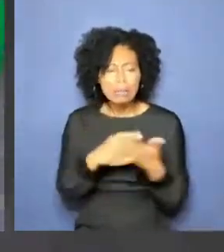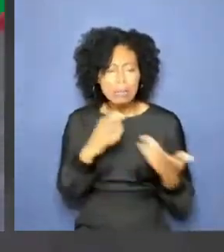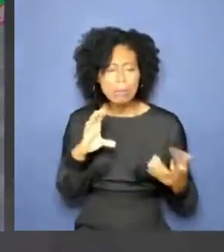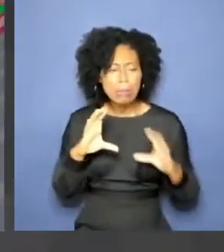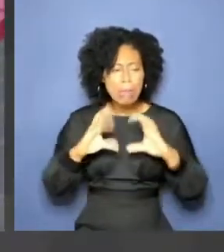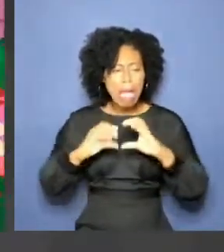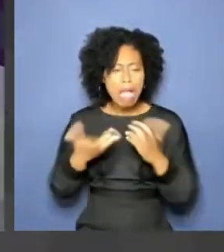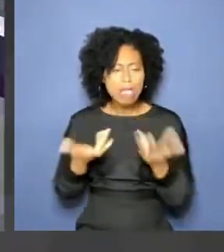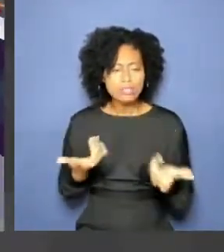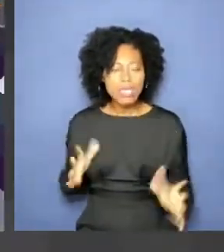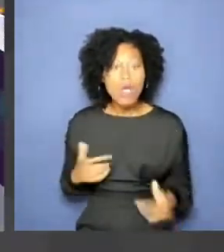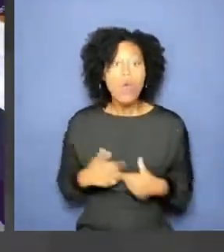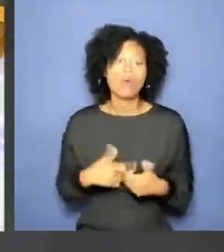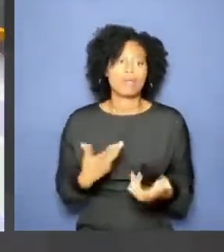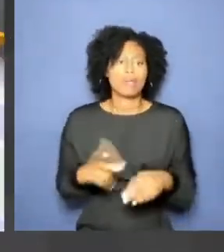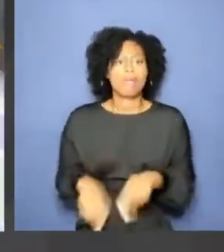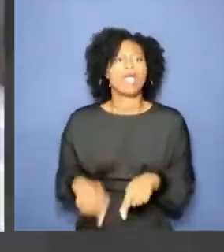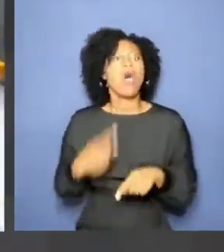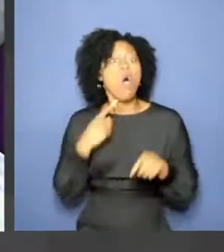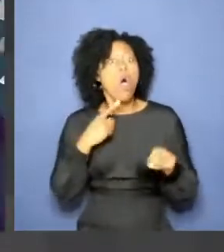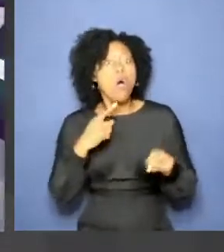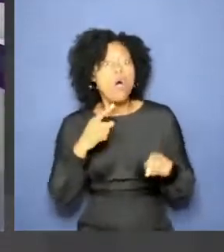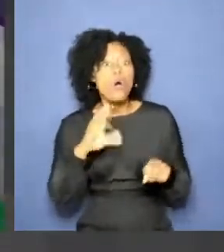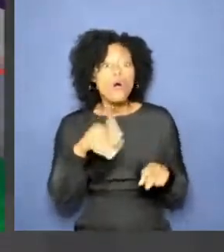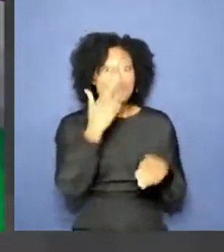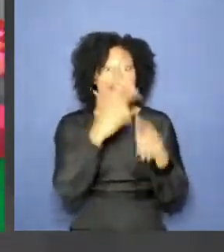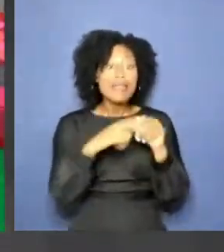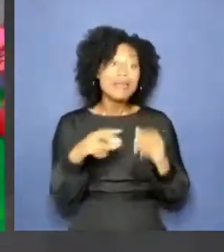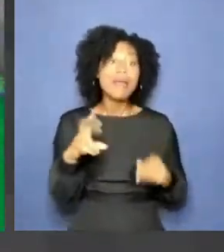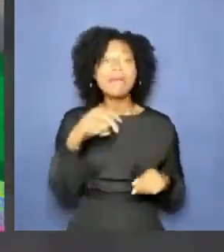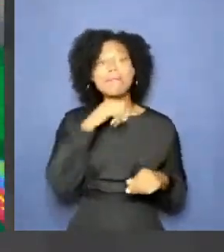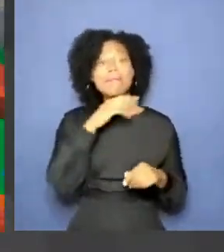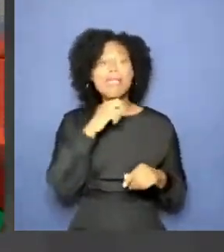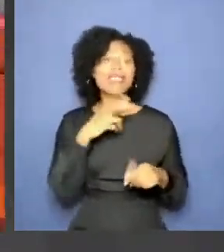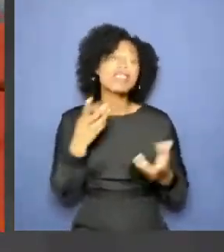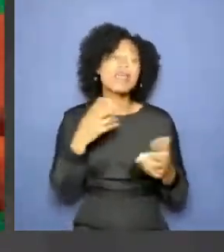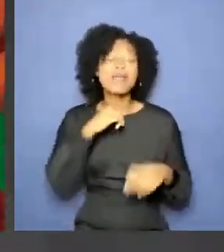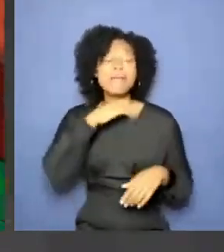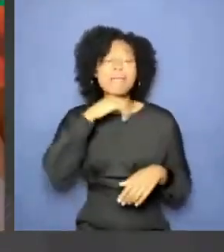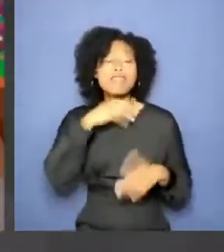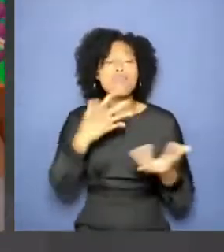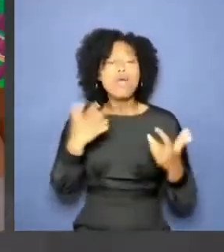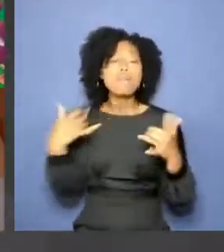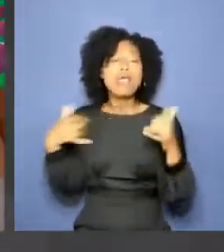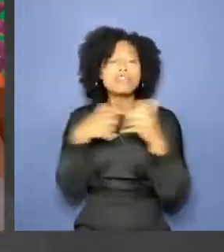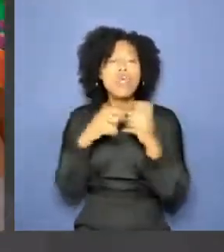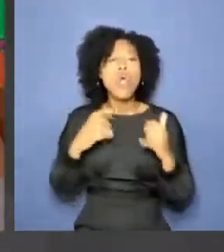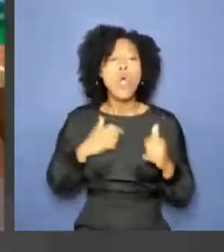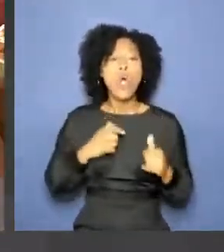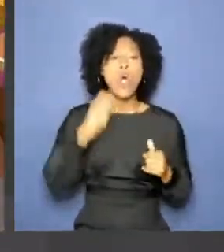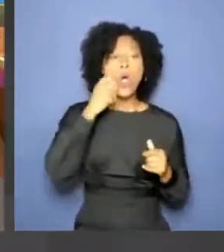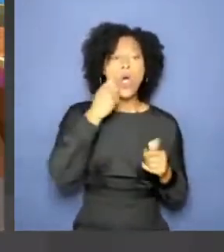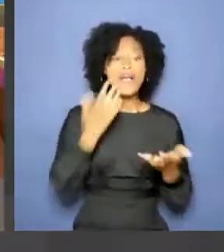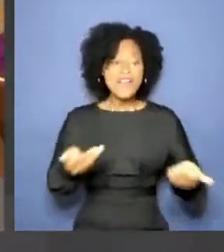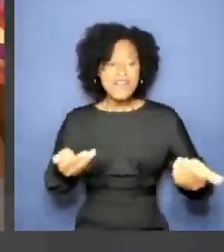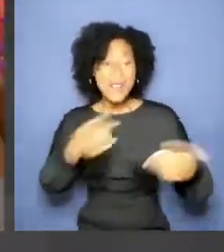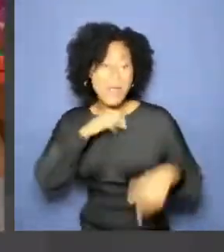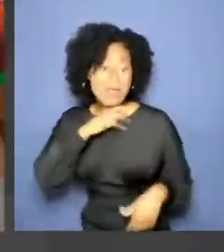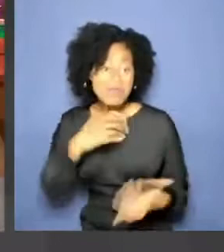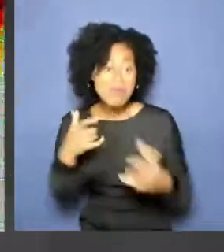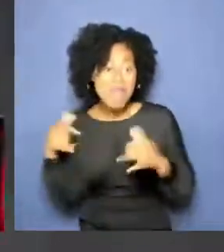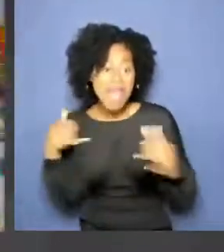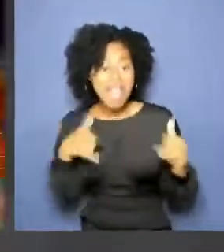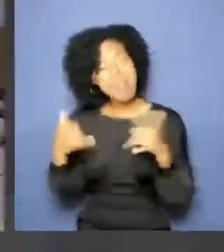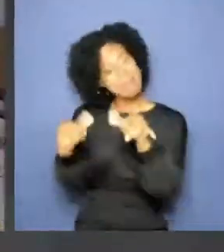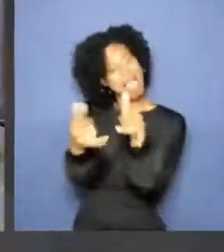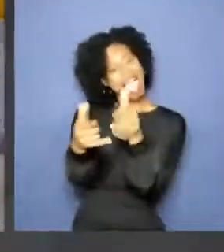しい。 あ、来た、豚、ボール遊べていって。 これ、はい、豚、はい、いいよ、ボールで遊ぼう。 お、遊んでる。